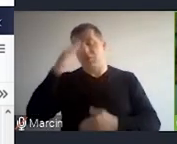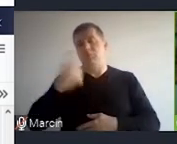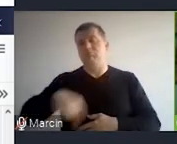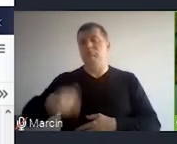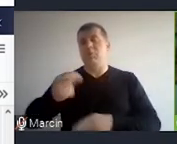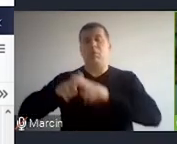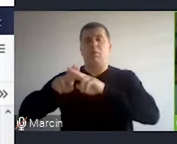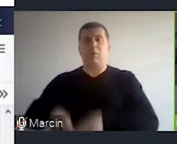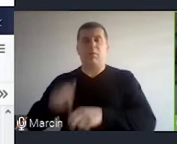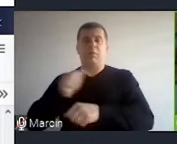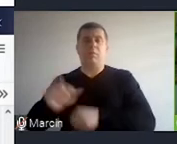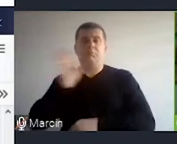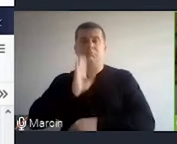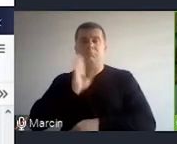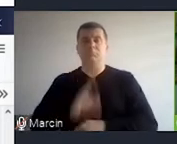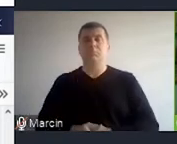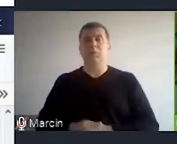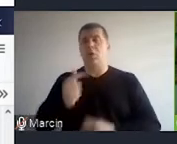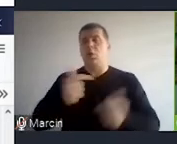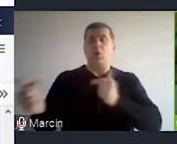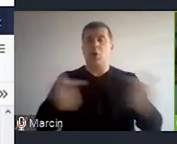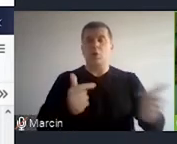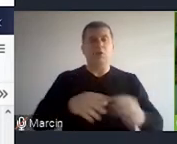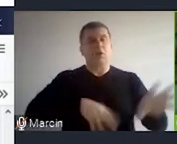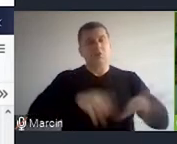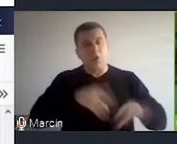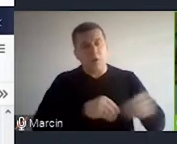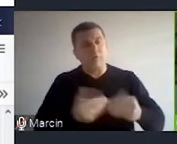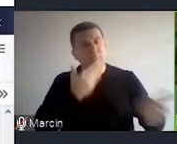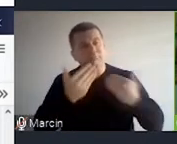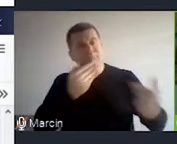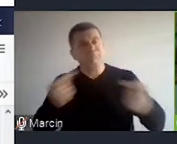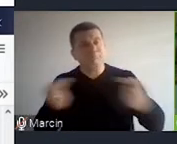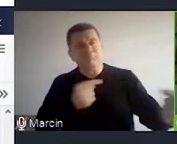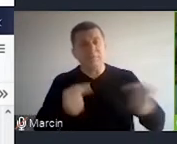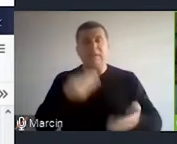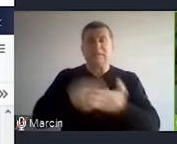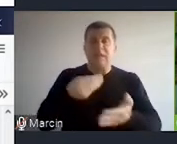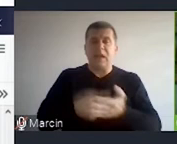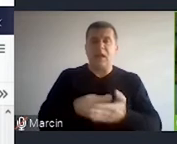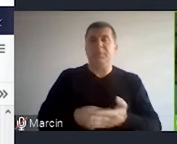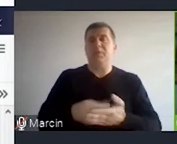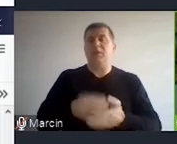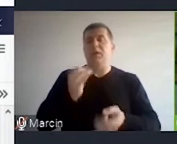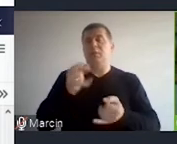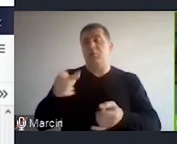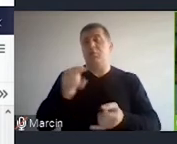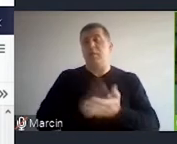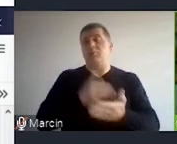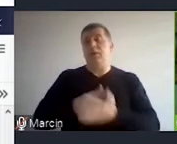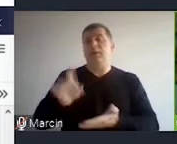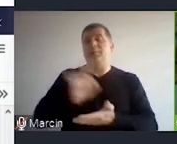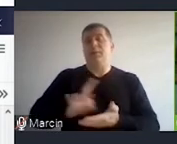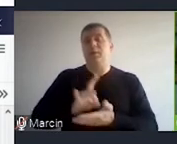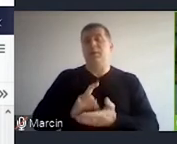żeby jakieś pieniądze zostały. Konsultujcie się z księgowymi, z skarbnikami, zwłaszcza w gminach,